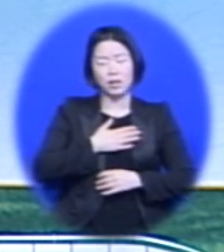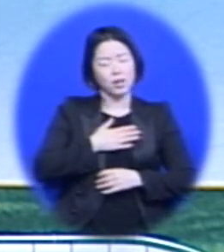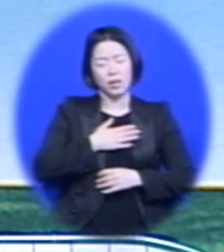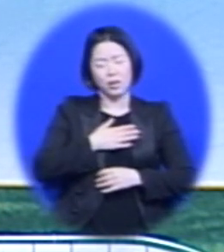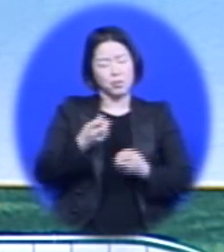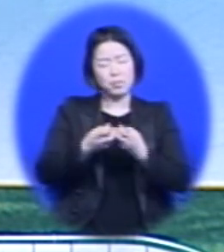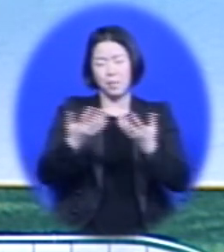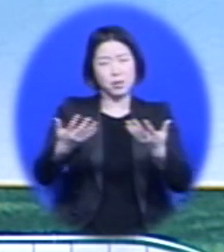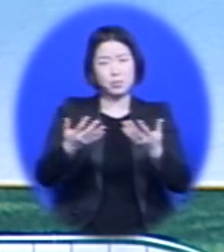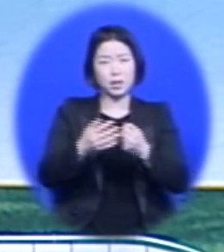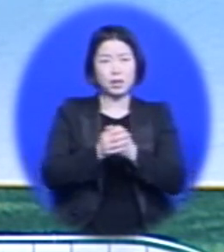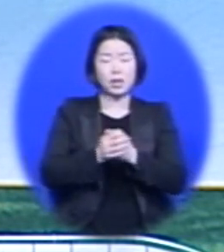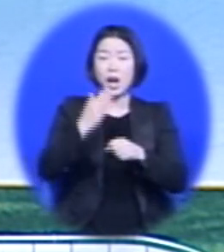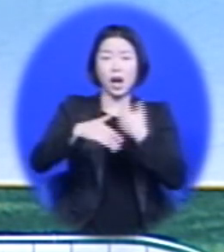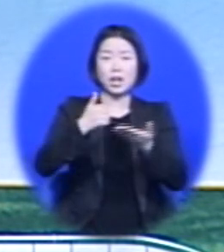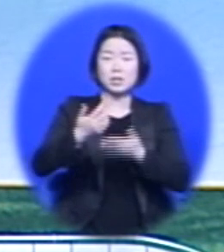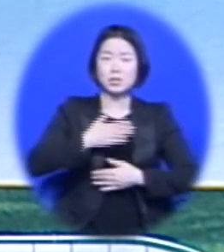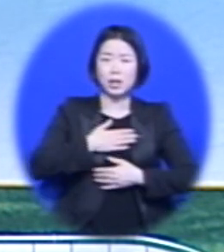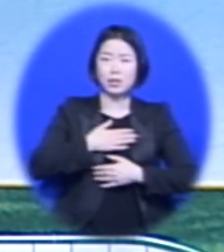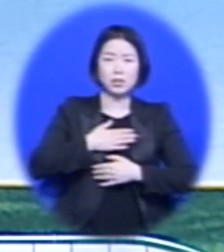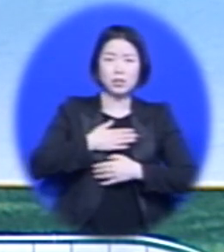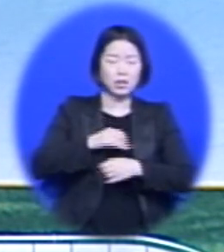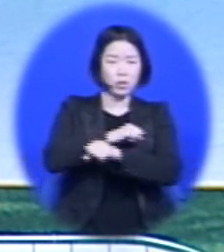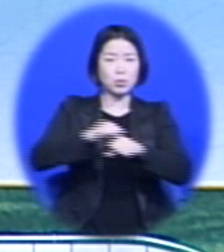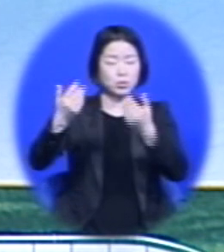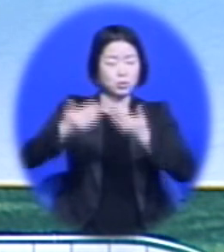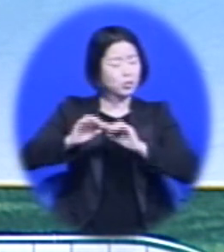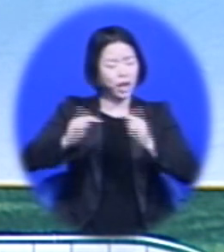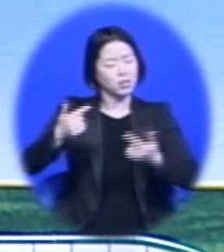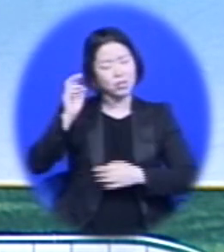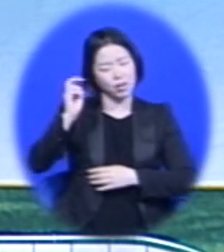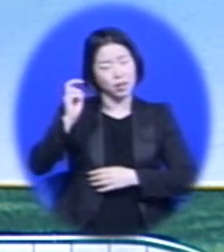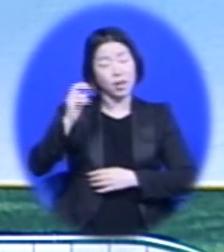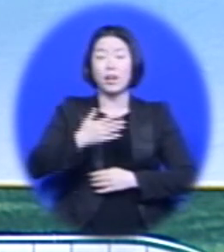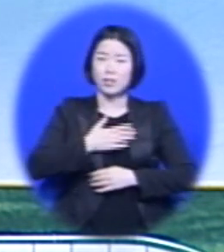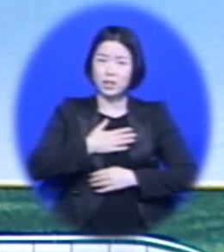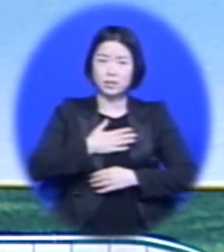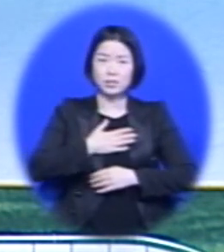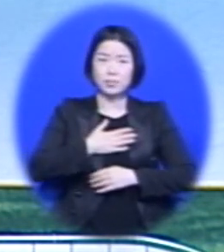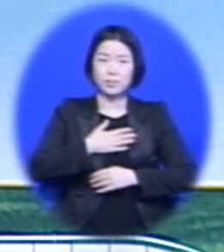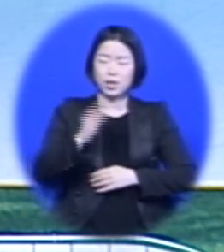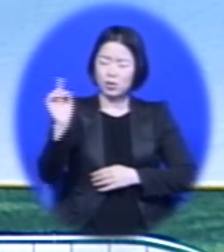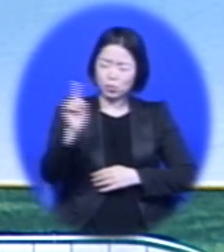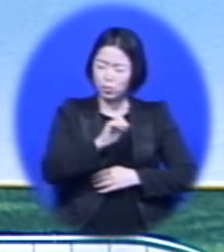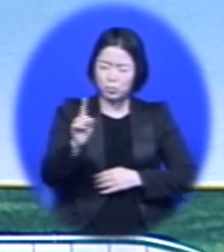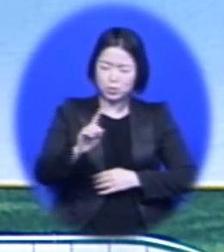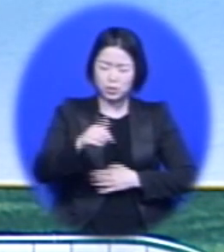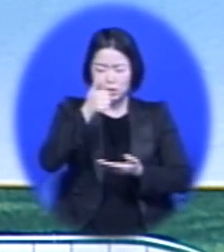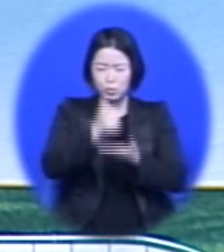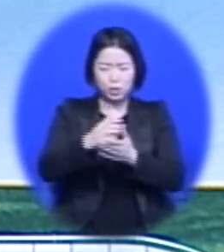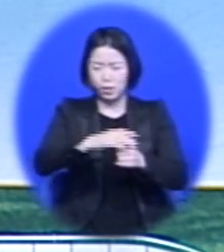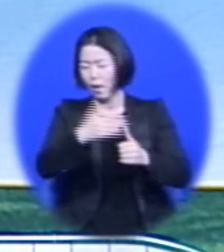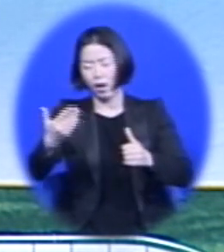구제불능이야. 하나님이 나를 용납하지 않으실 거야. 나는 도무지 죄를 벗어버릴